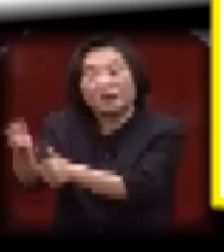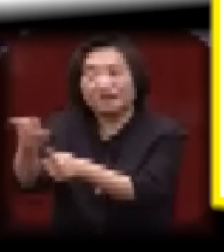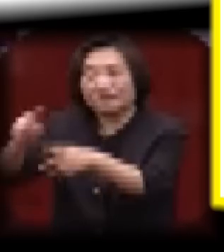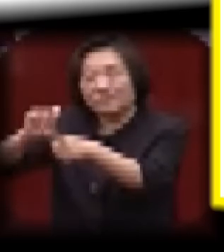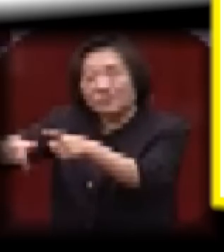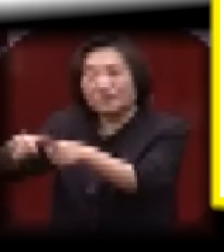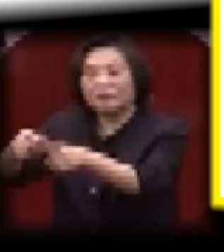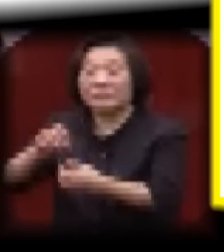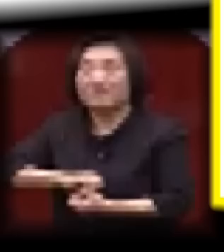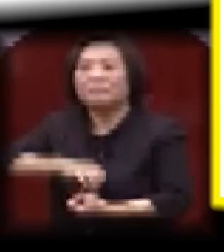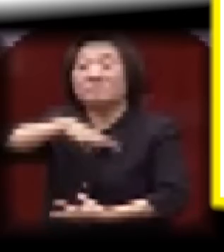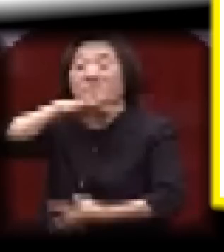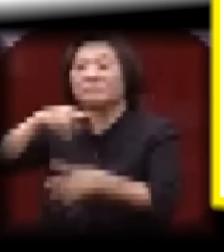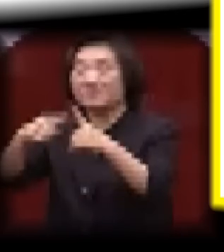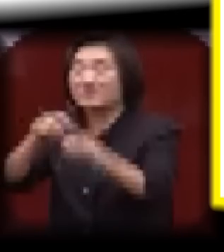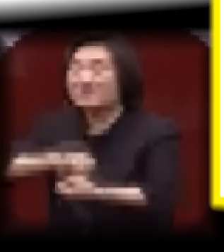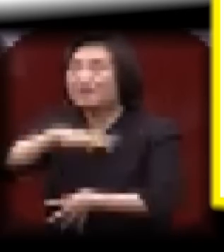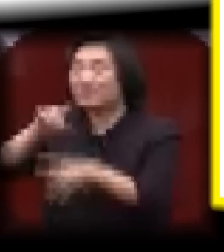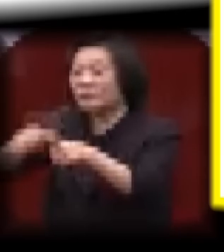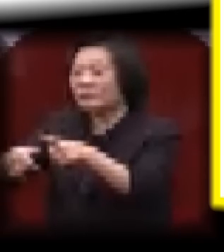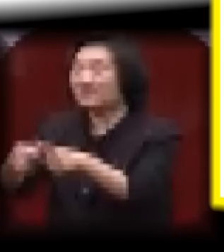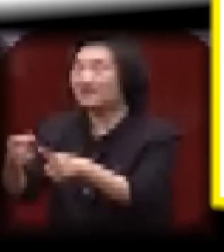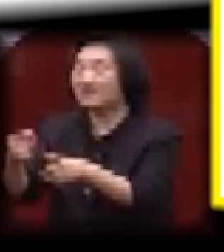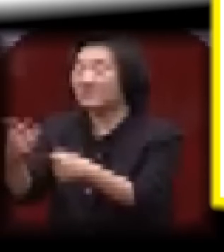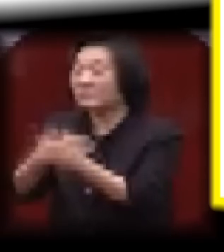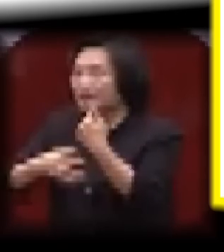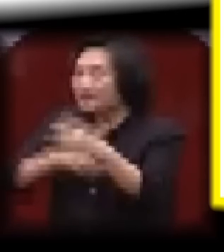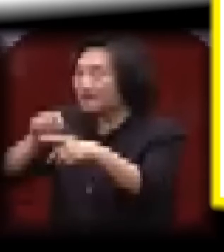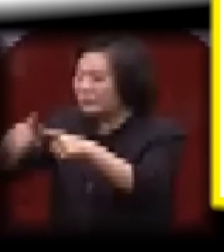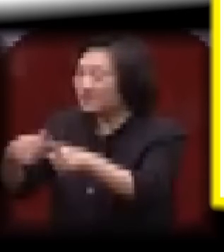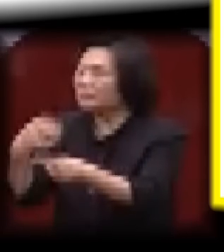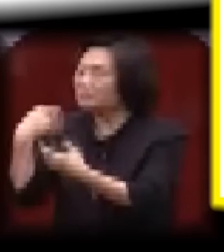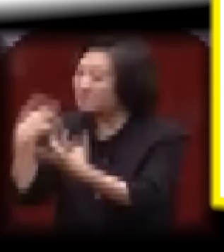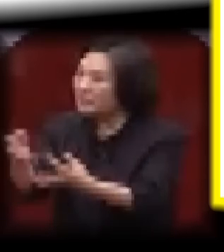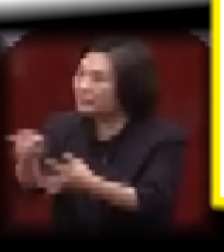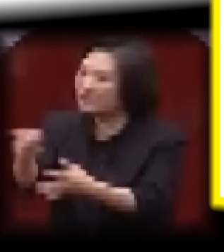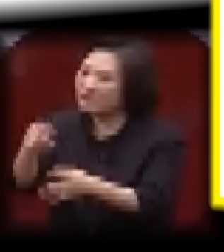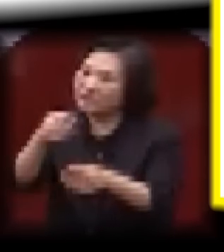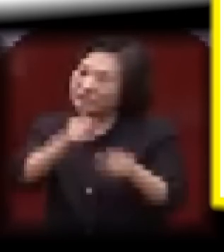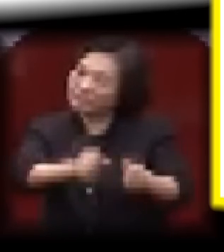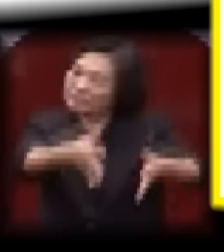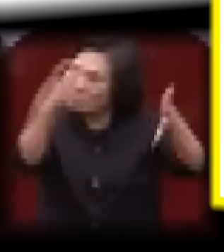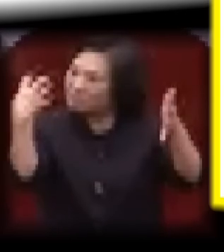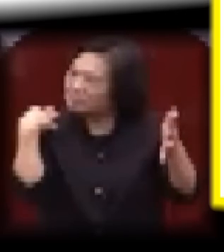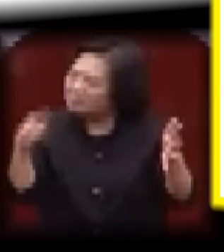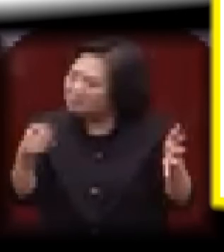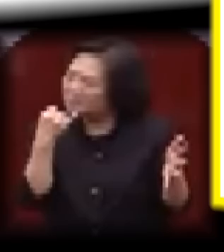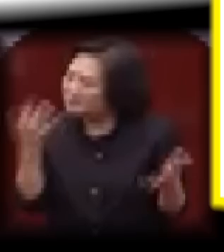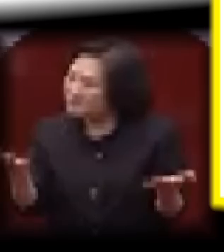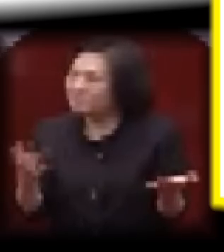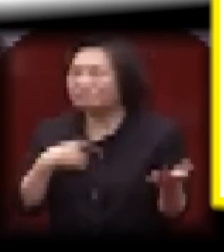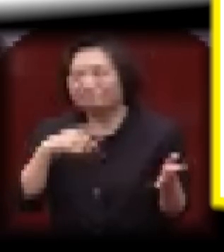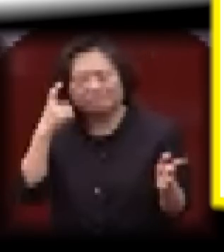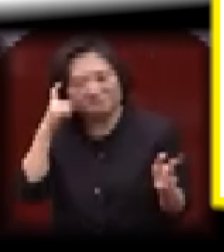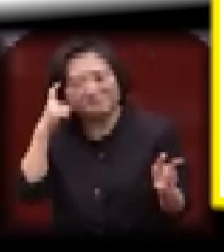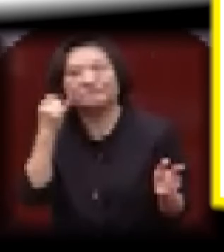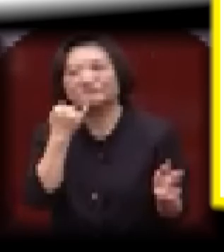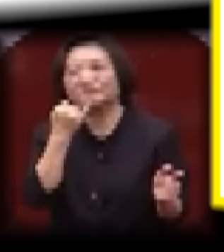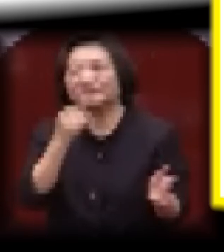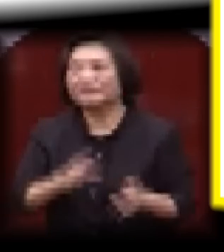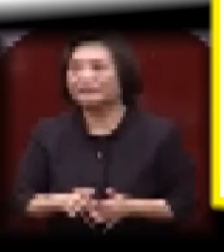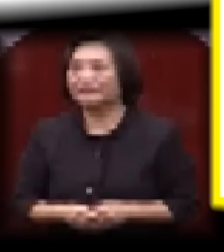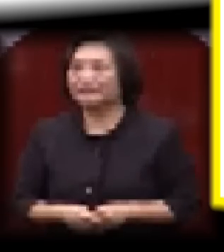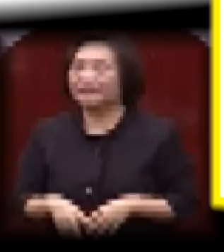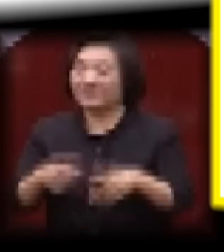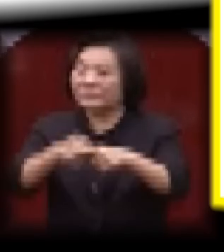这些租屋的问题呢？事实上，这个我们还在思考。 所以我们会把这个市教退场的制度跟这些